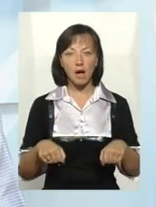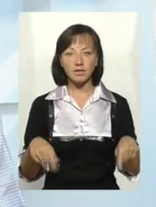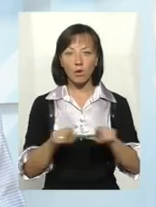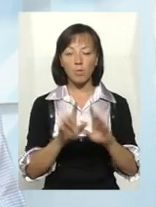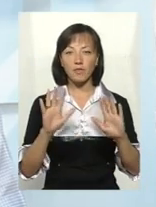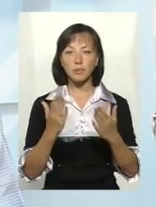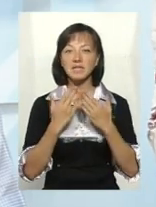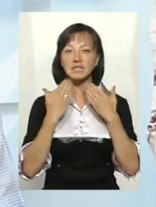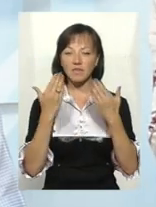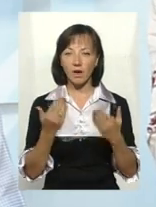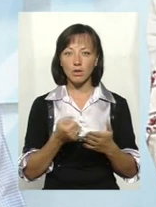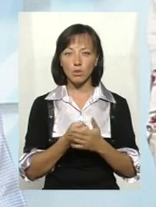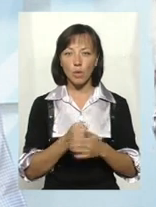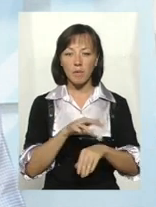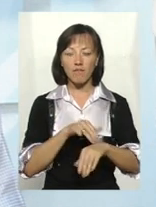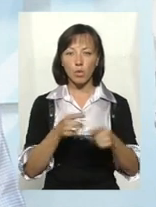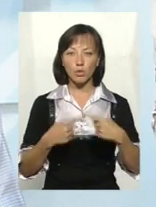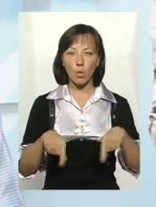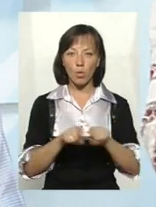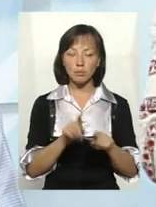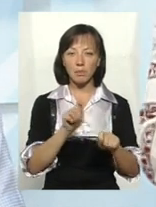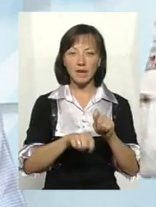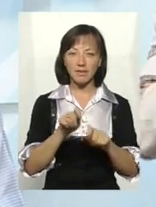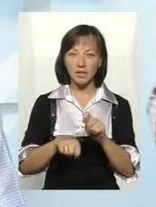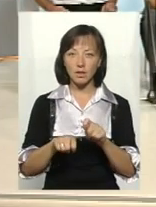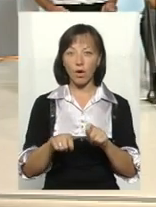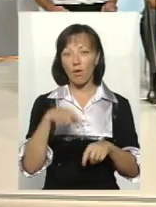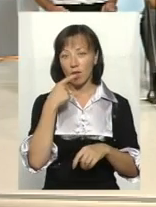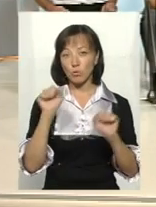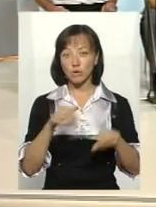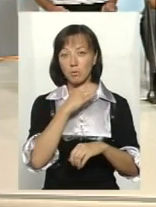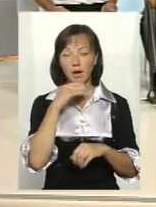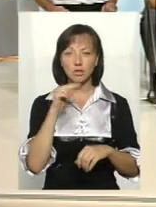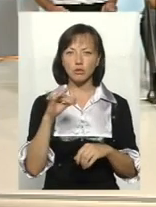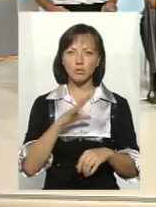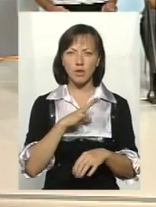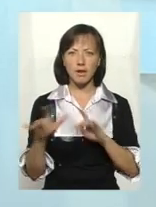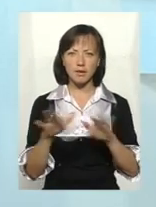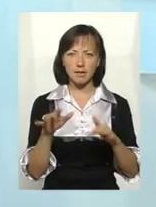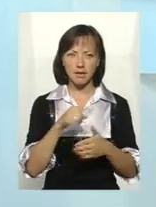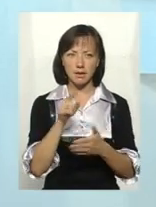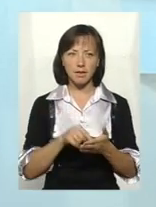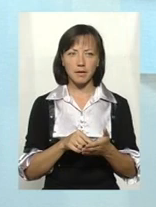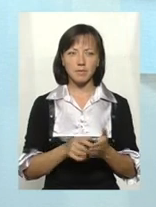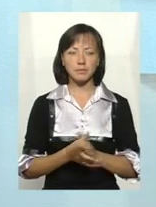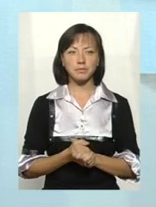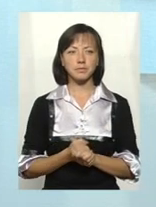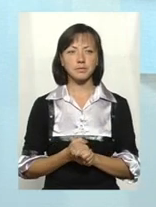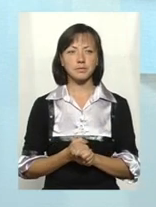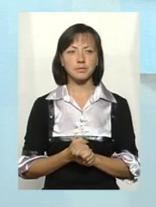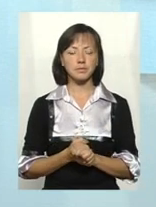випадку звернення до правоохоронних органів, аби перевірити? Тому що говорити можна багато, а чи була дія? Безумовно.